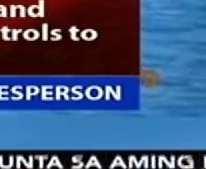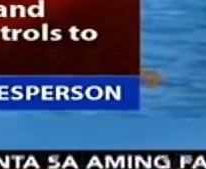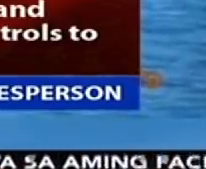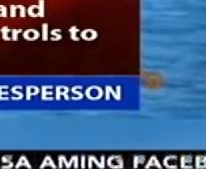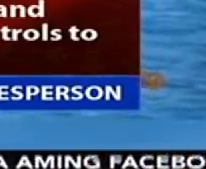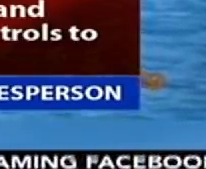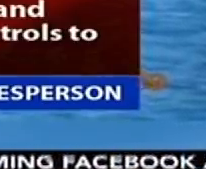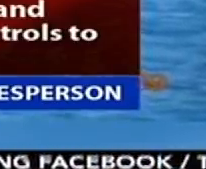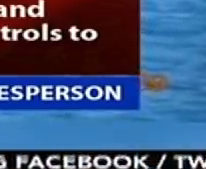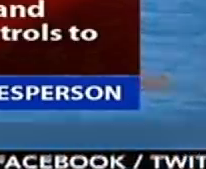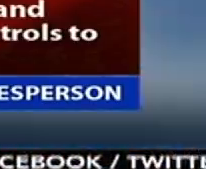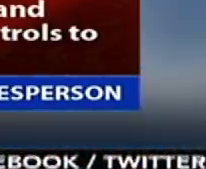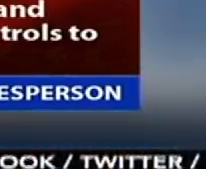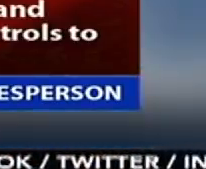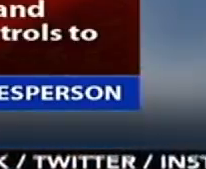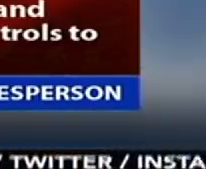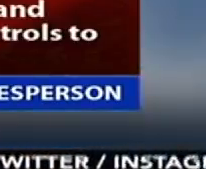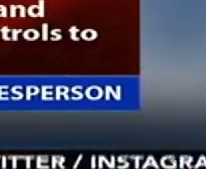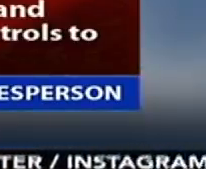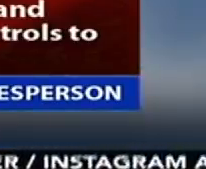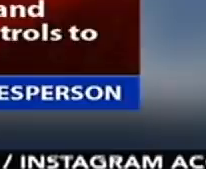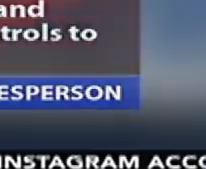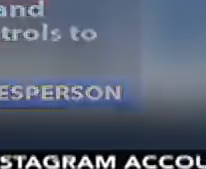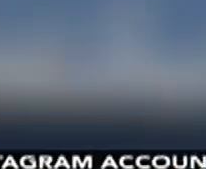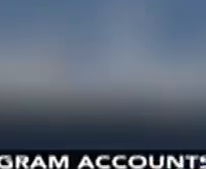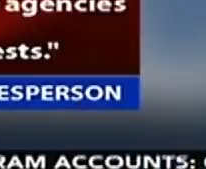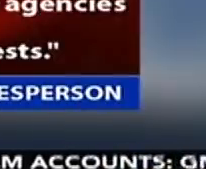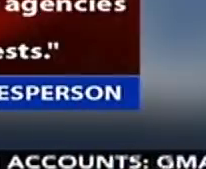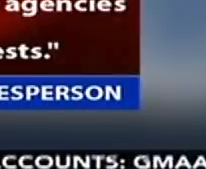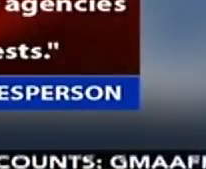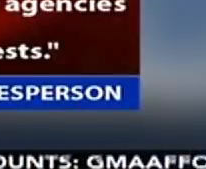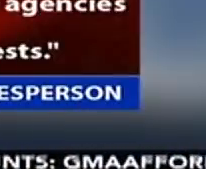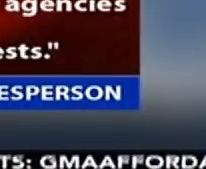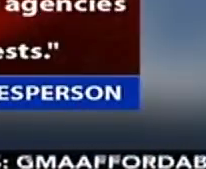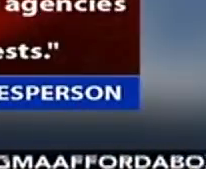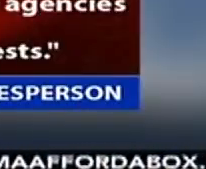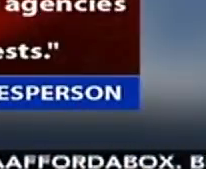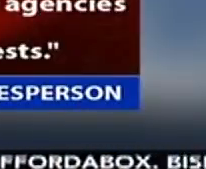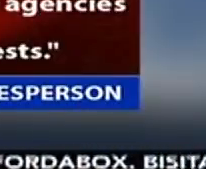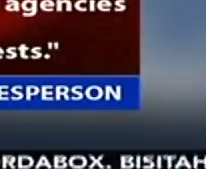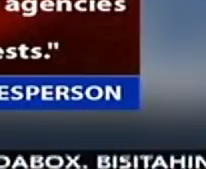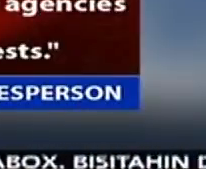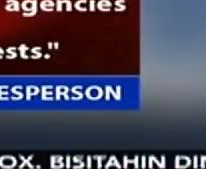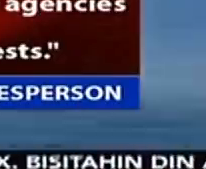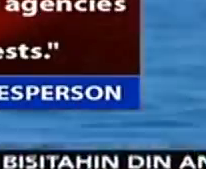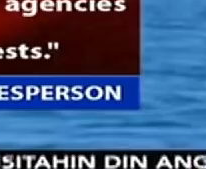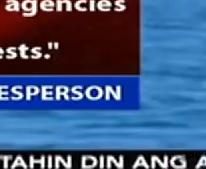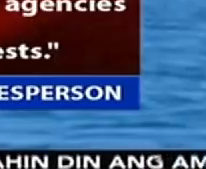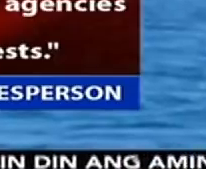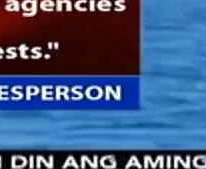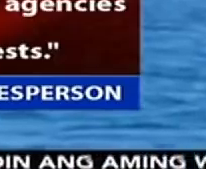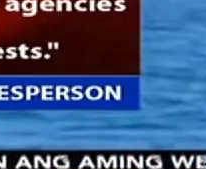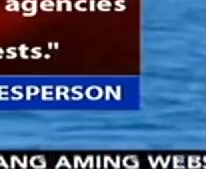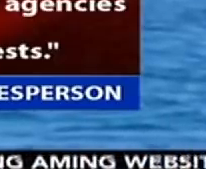Air Force at Navy Assets para magsagawa ng maritime patrols. Nagpadala na raw ng reports ang AFP sa iba't ibang ahensya ng gobyerno